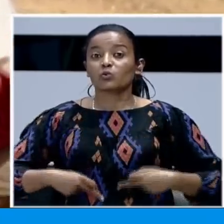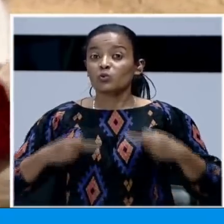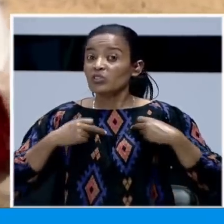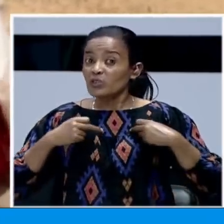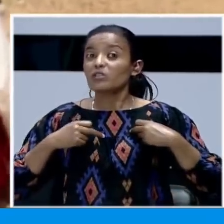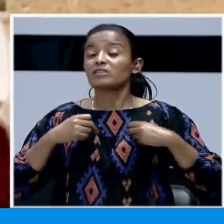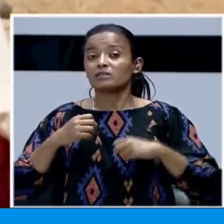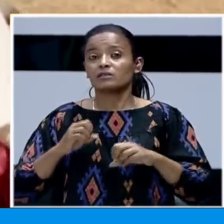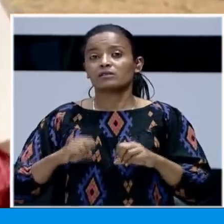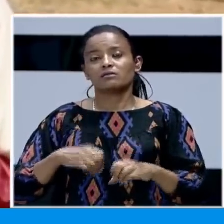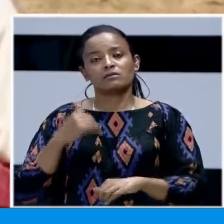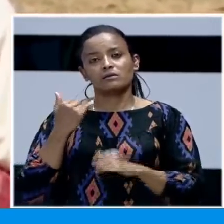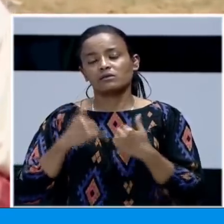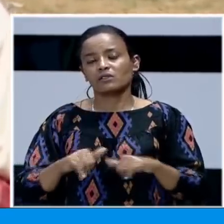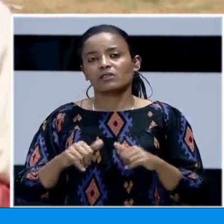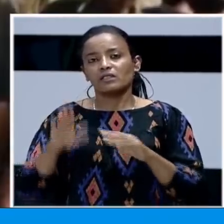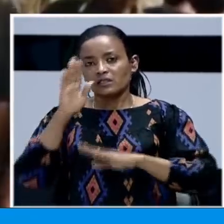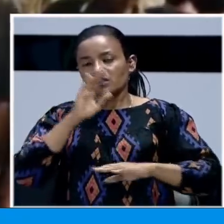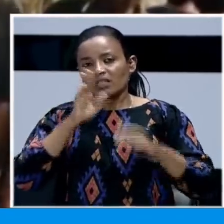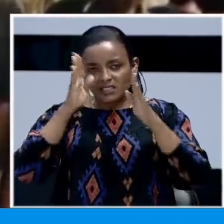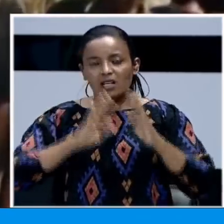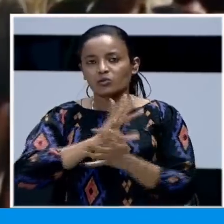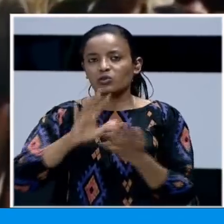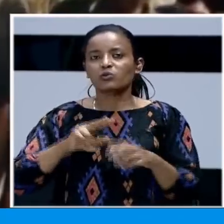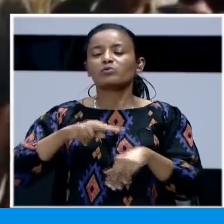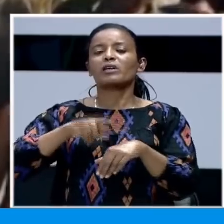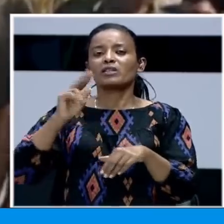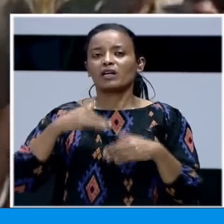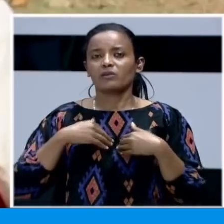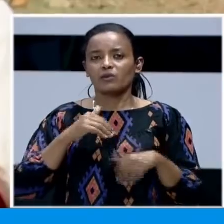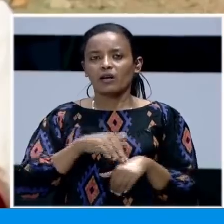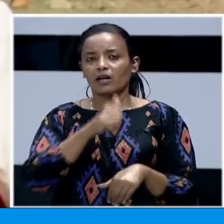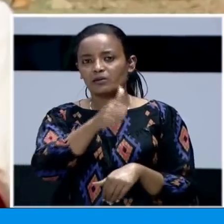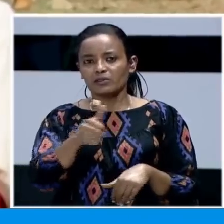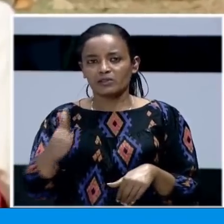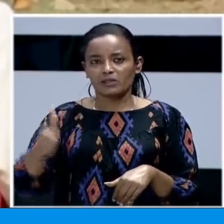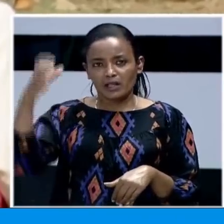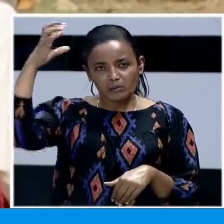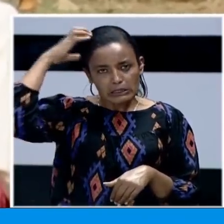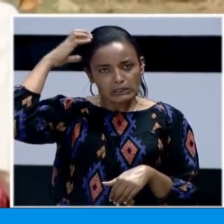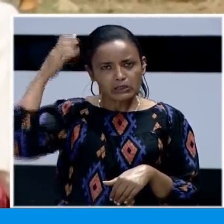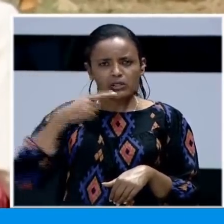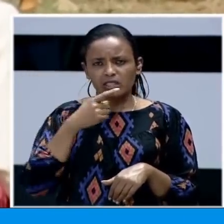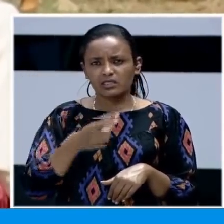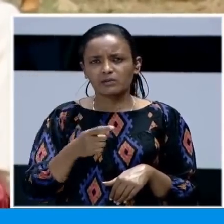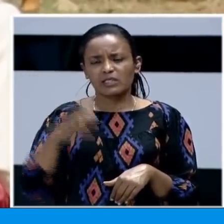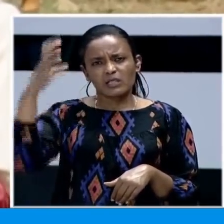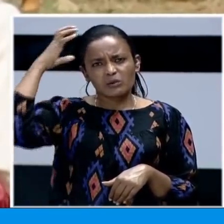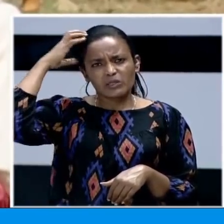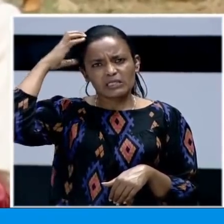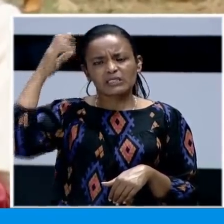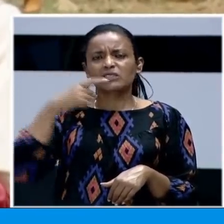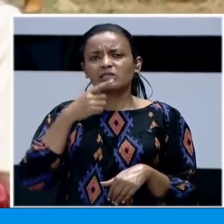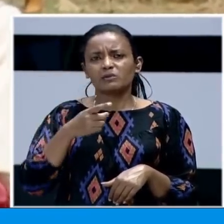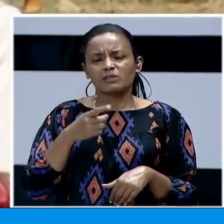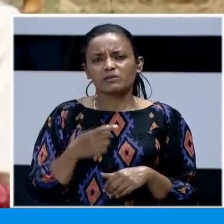ኣሉ ታ ሰላም ክዘርግልና ኸ ይላዓለ ኣለዉ ኣብ ኣዲስ ኣበባ መንግስቲ እየ ግዛዕምዛዕ ዝብል ዘሎ እውን መን